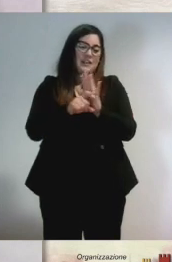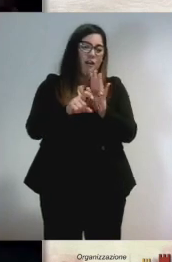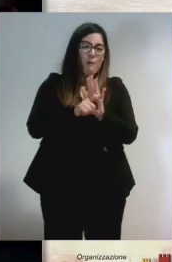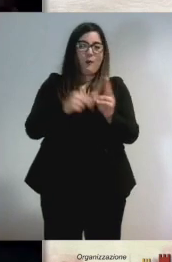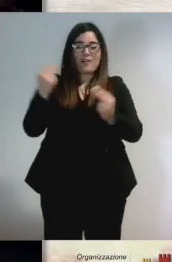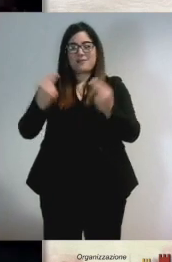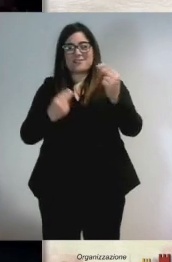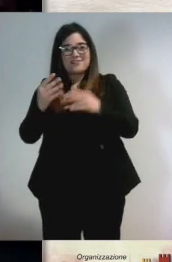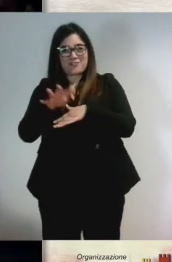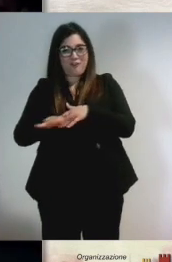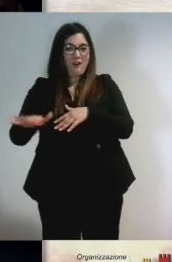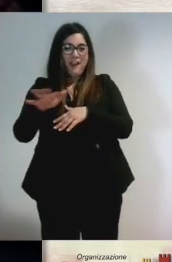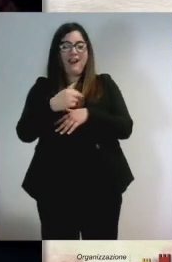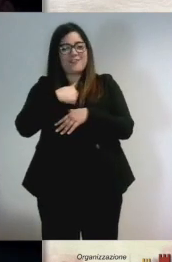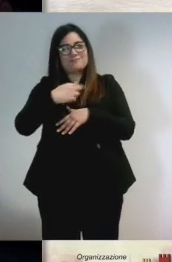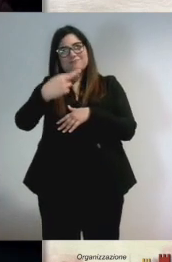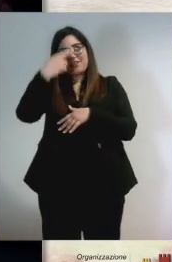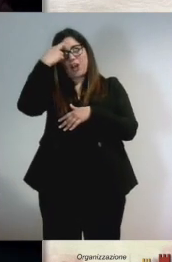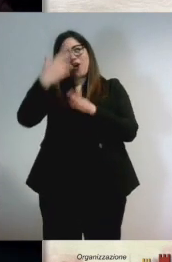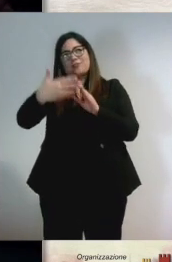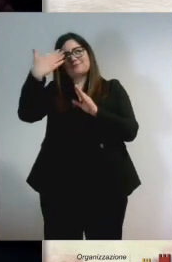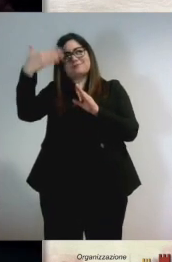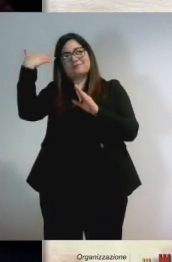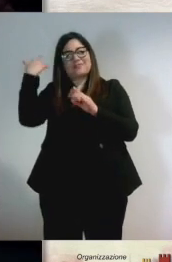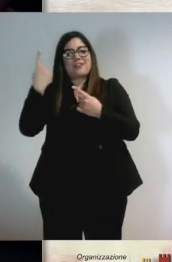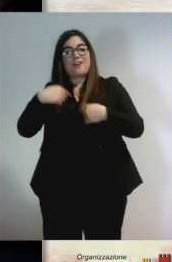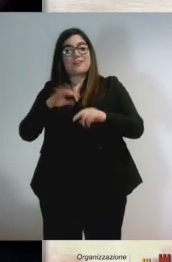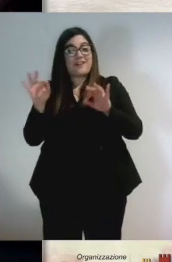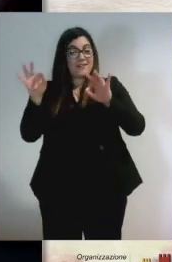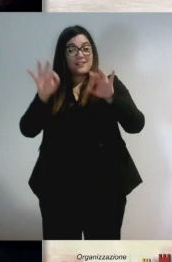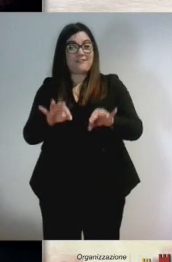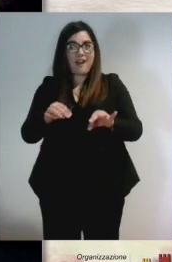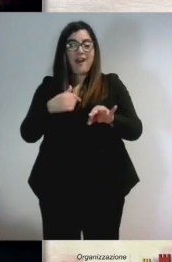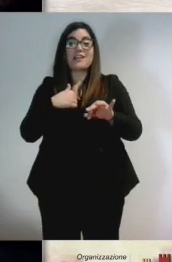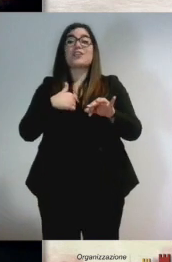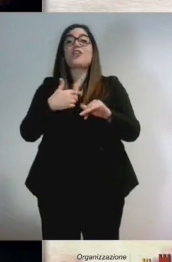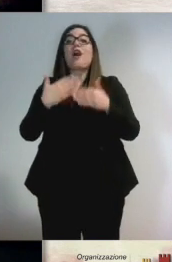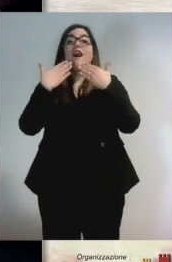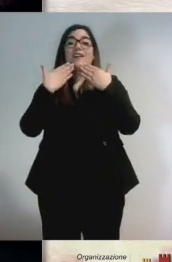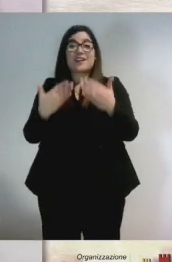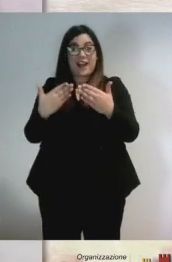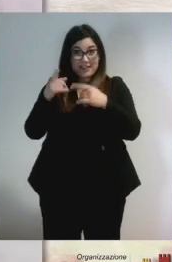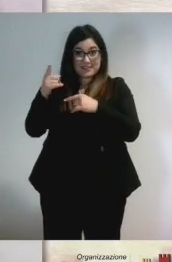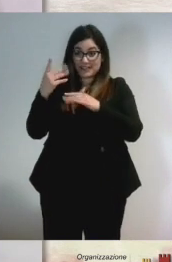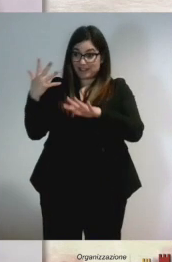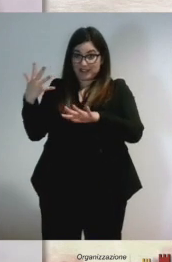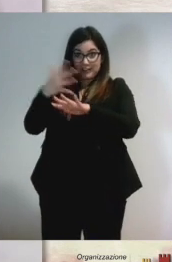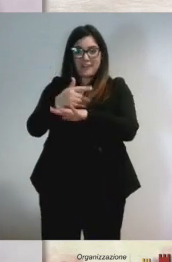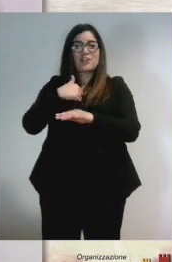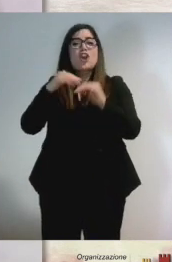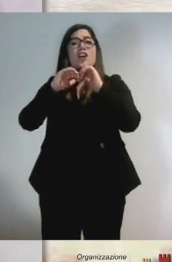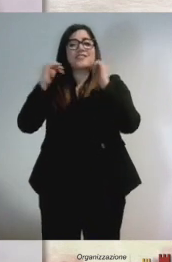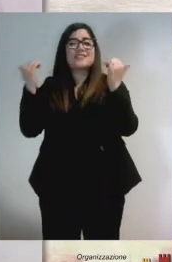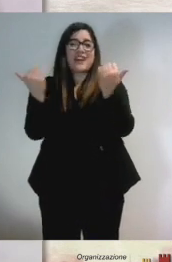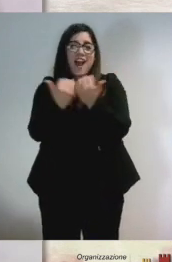io lo ricordavo prima quando siamo arrivati ho potuto rifare lo stadio grazie al suo intervento a una collaborazione che